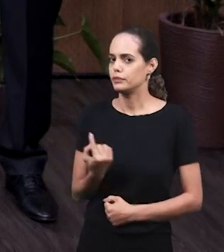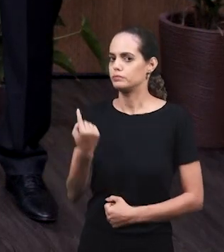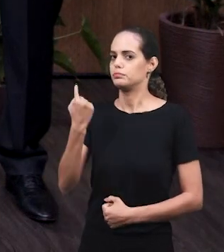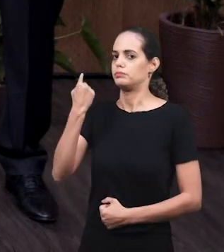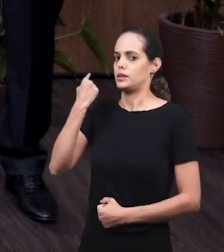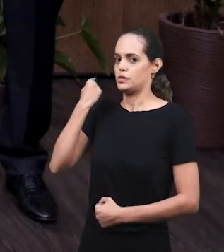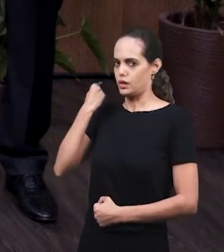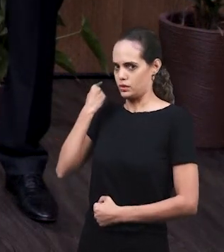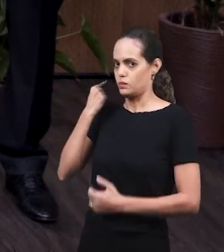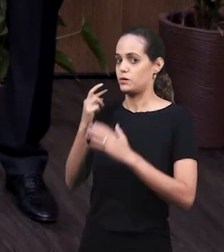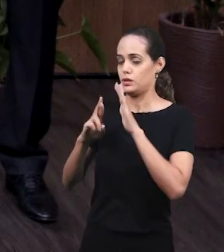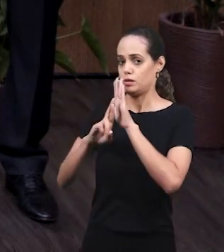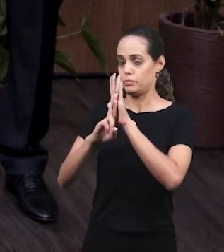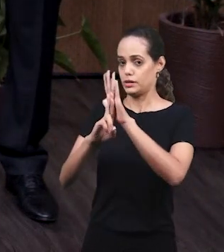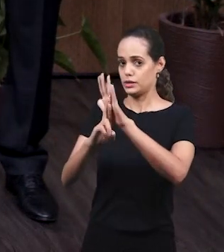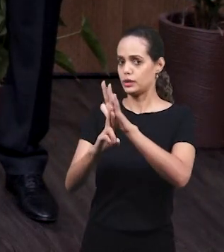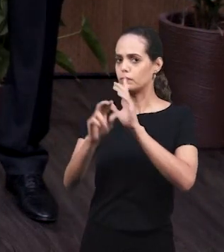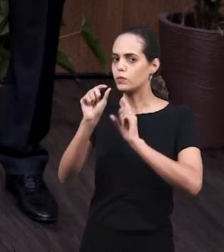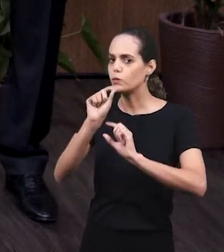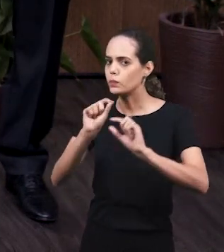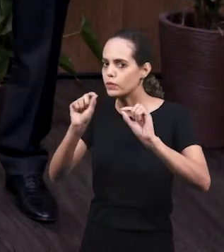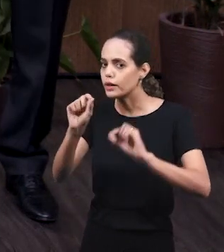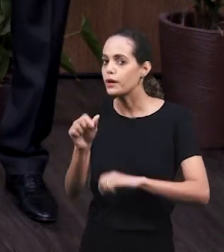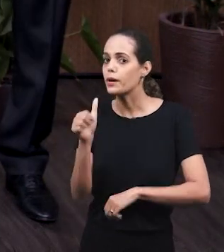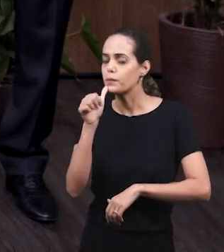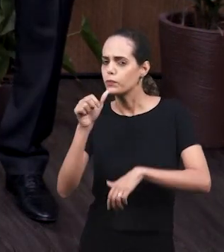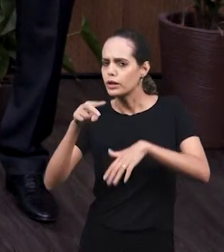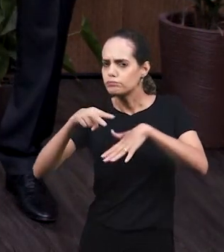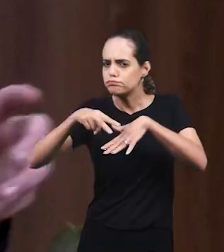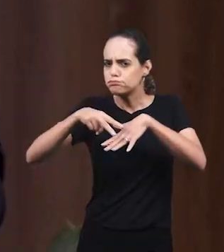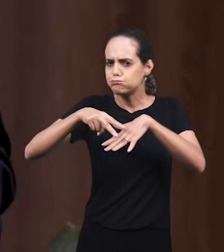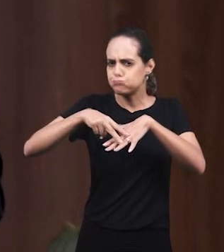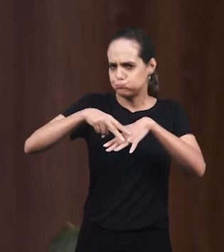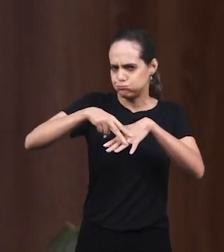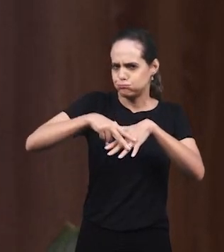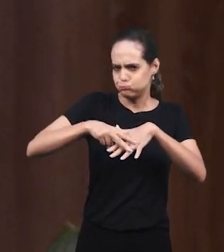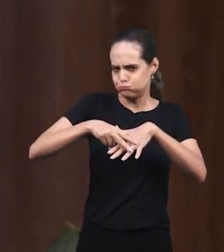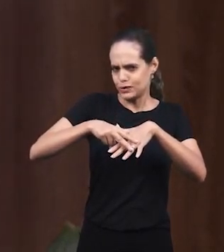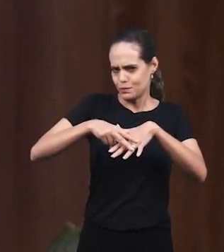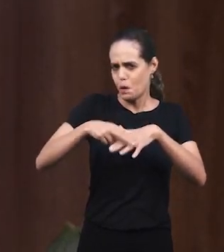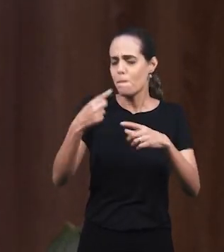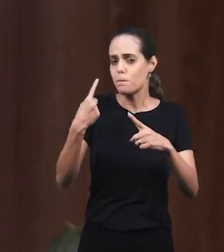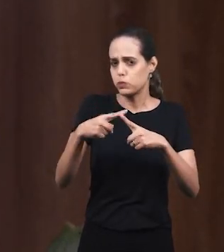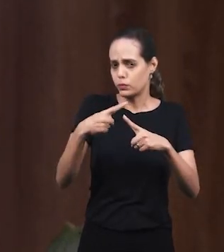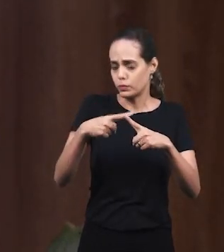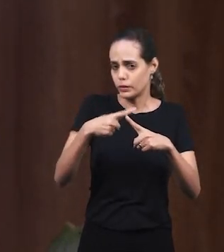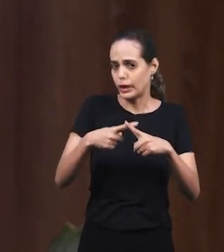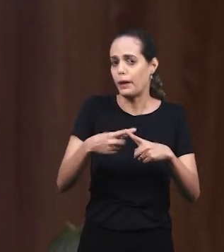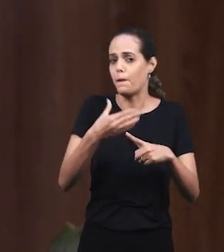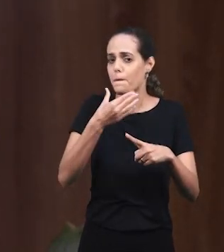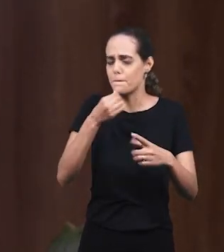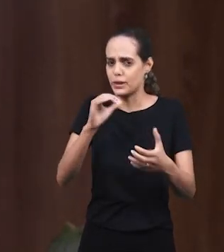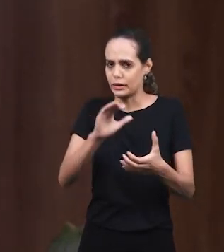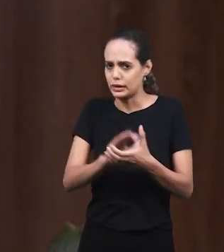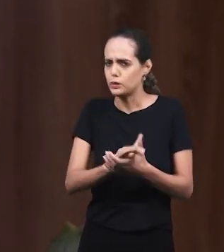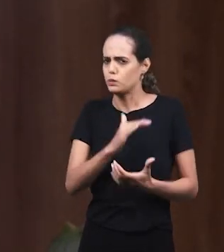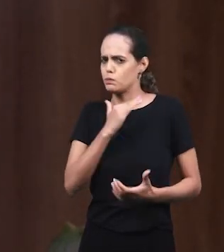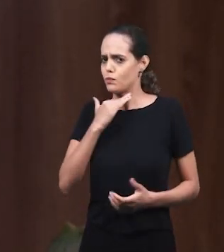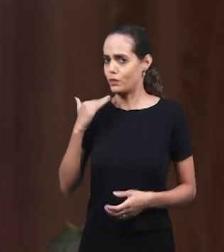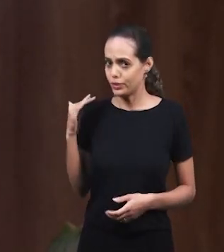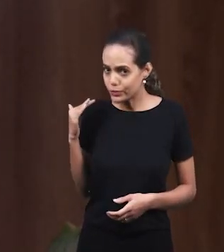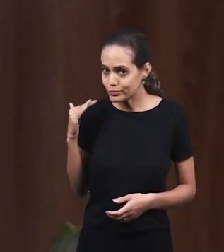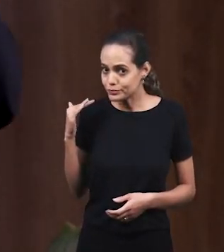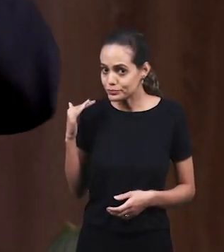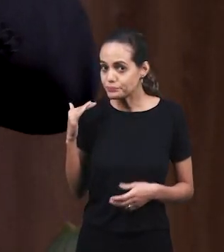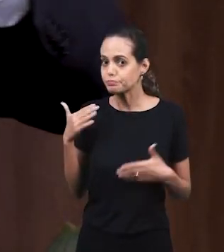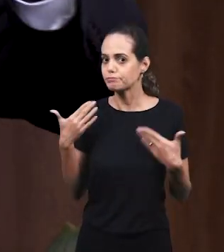représentée par la figure de la femme veuve qui a perdu son mari. Mais en plus de cela, Israël,